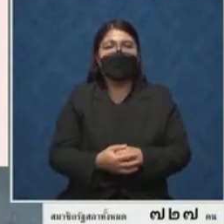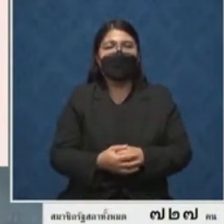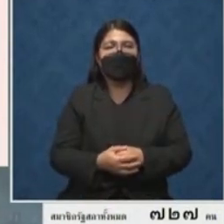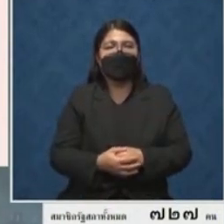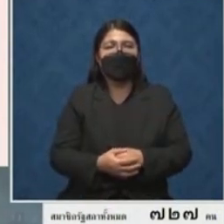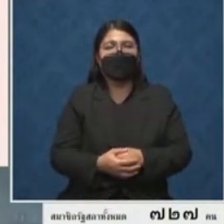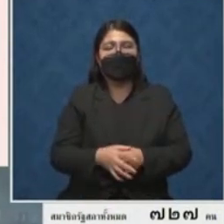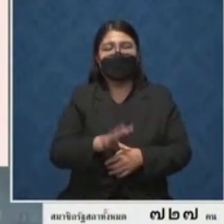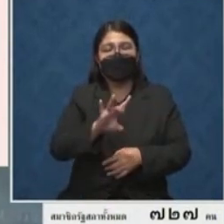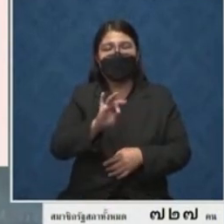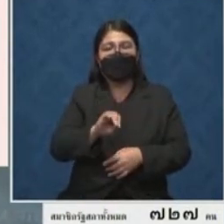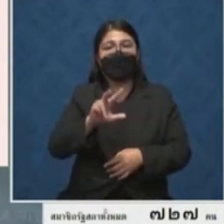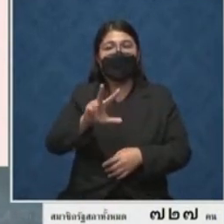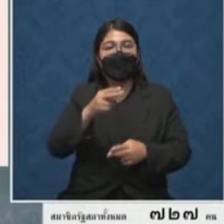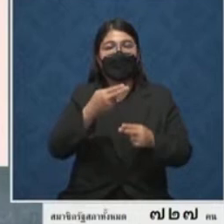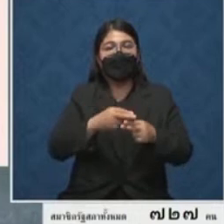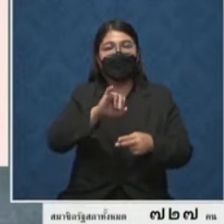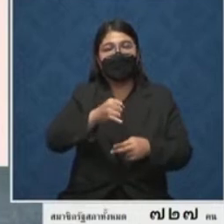83นายจิรพงษ์ทรงวัชราพร